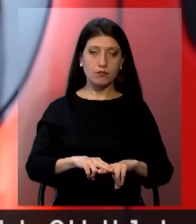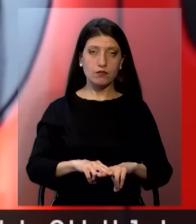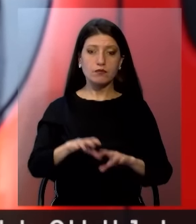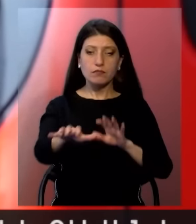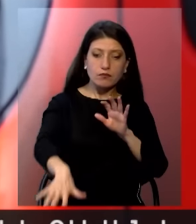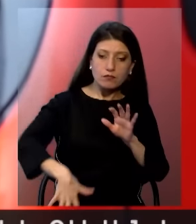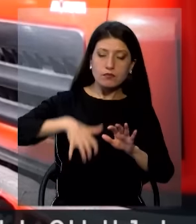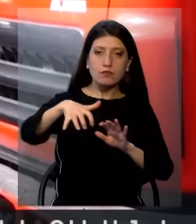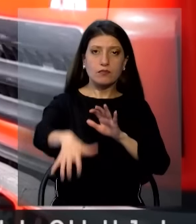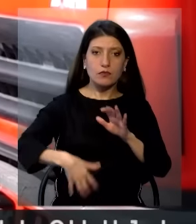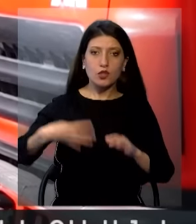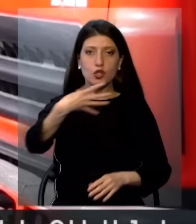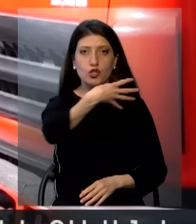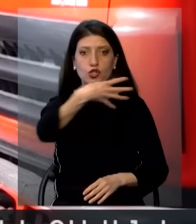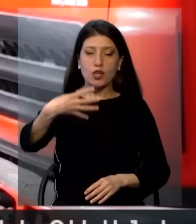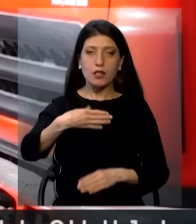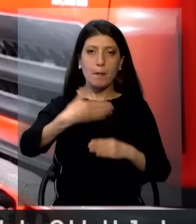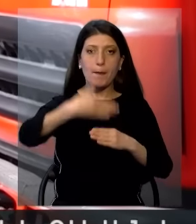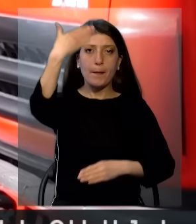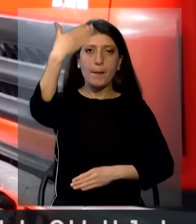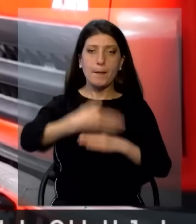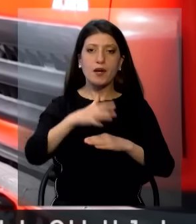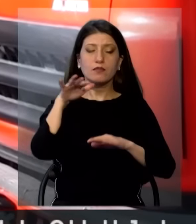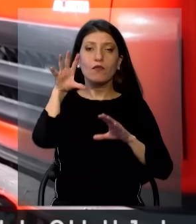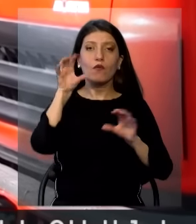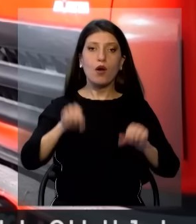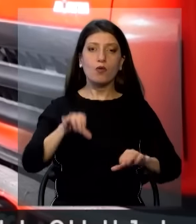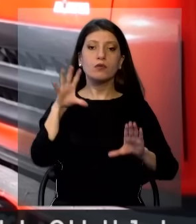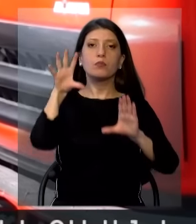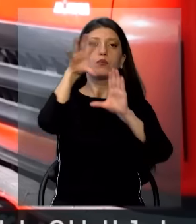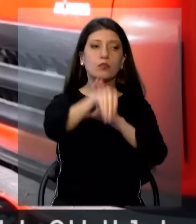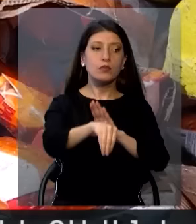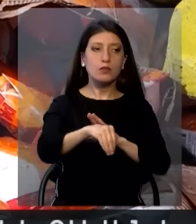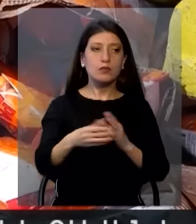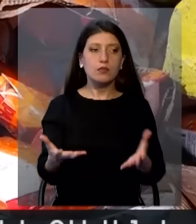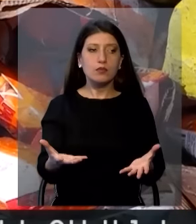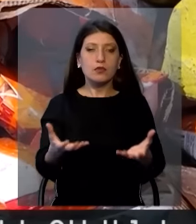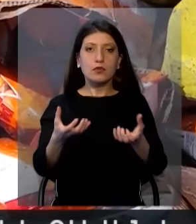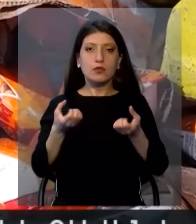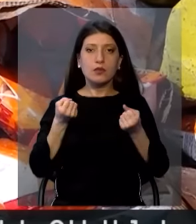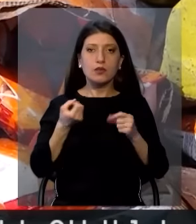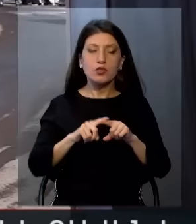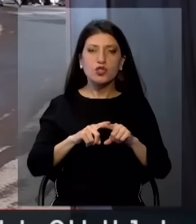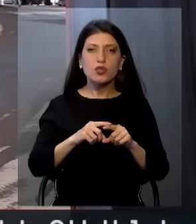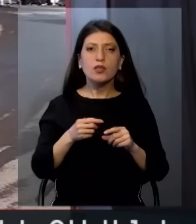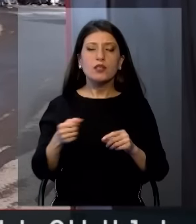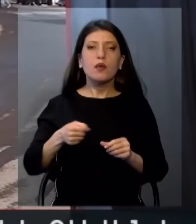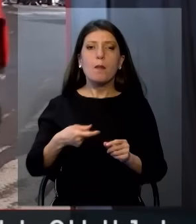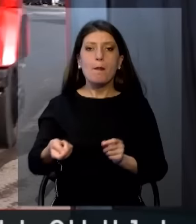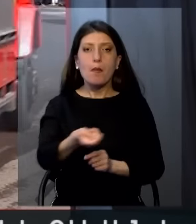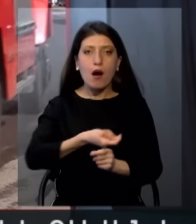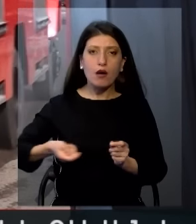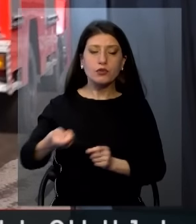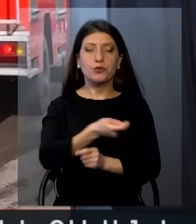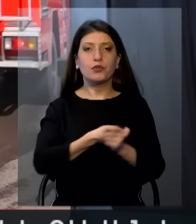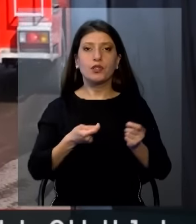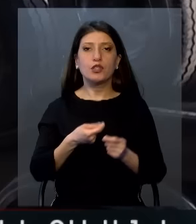Էքսկավատորով քանդում են շենքի պատերը, որ կարողանան ներս սողոսկել, դուրս բերել պահածոների, ընդեղենի, չիպսերի արկղերը։